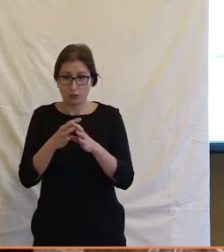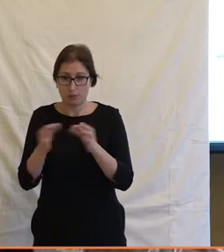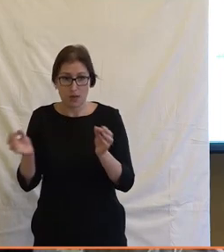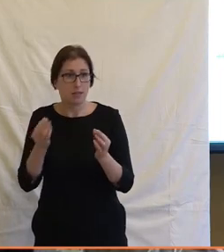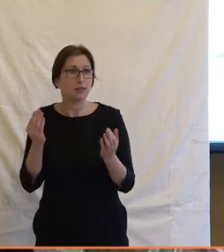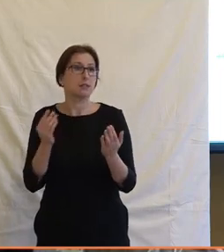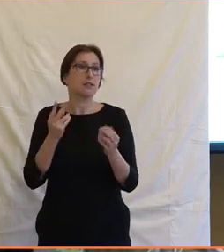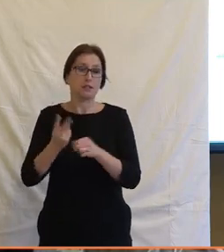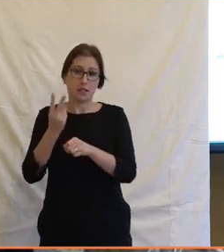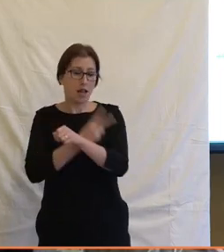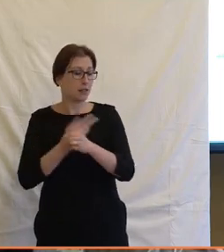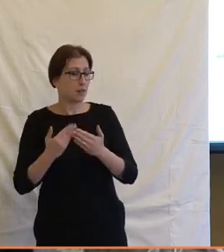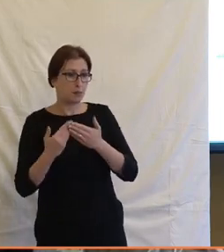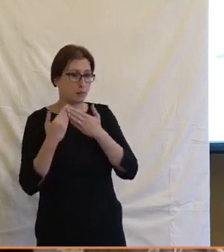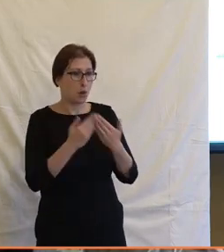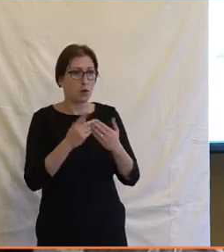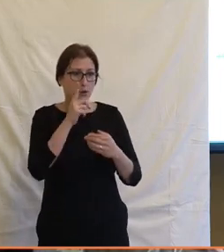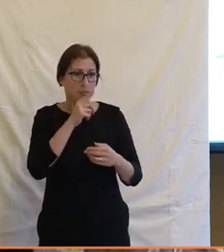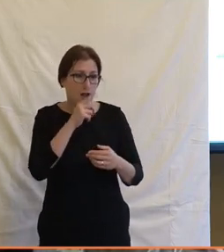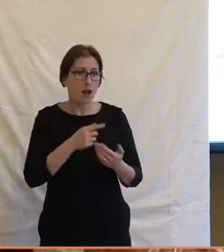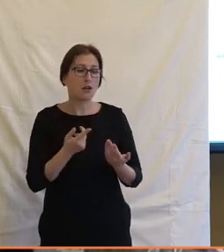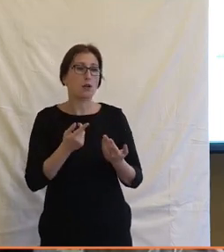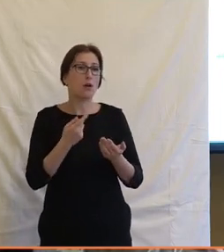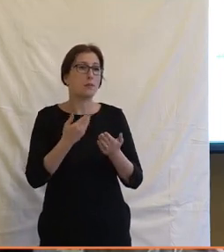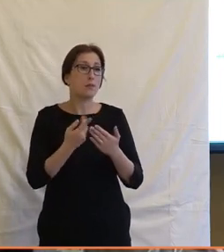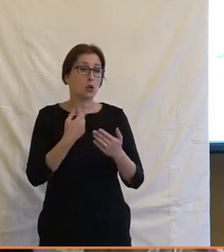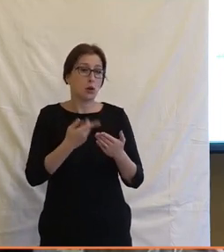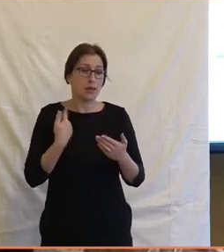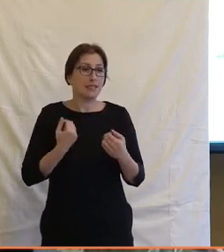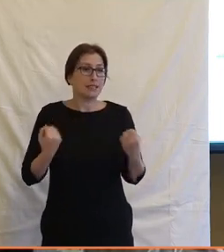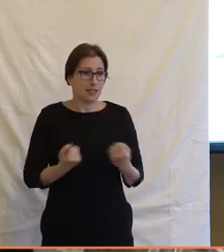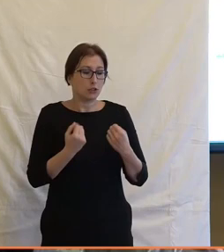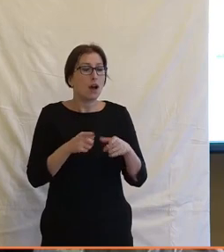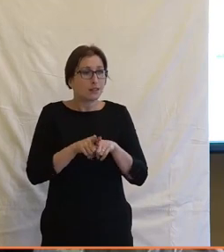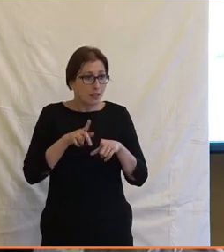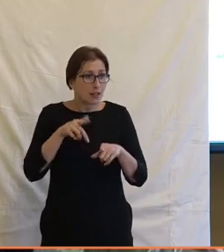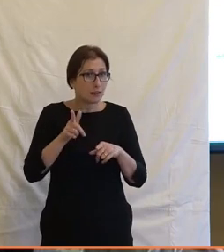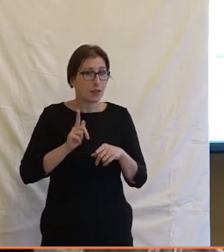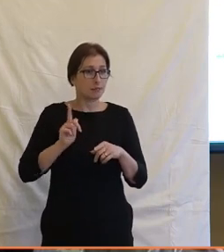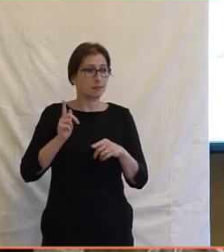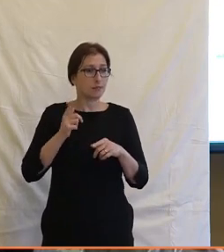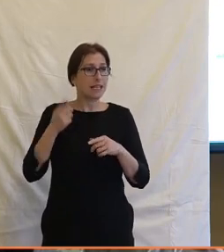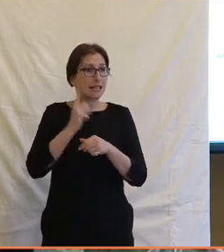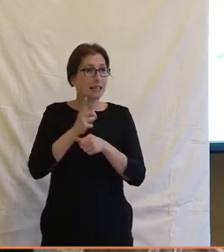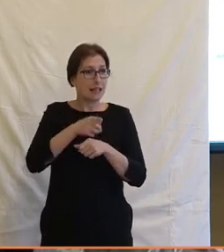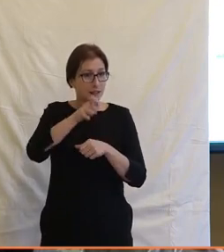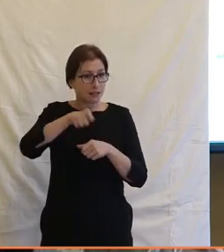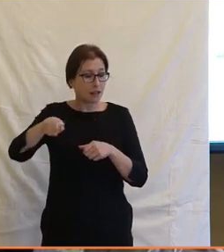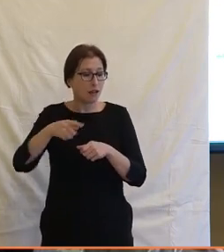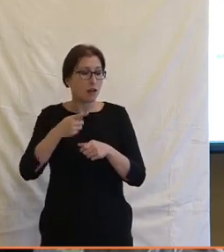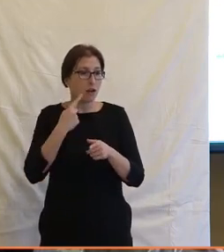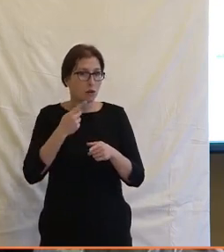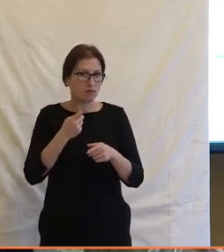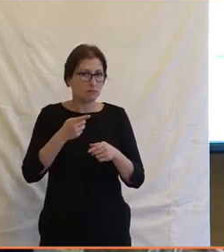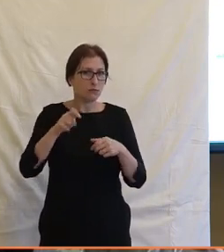tu míru tohoto celé jakoby pochopit nebo to celé posunout. My i vlastně narážíme i s našimi klienty častokrát na to, když